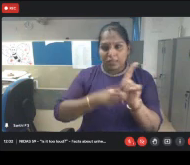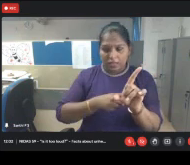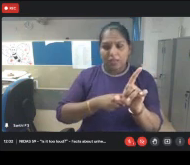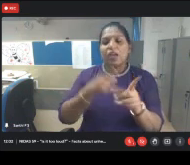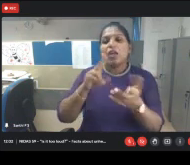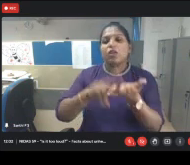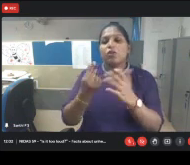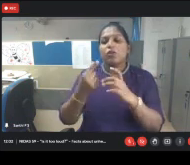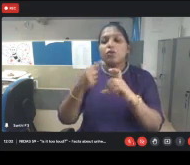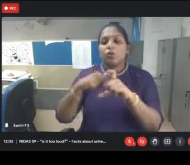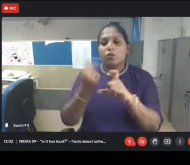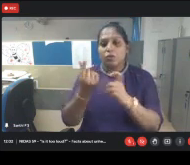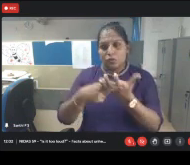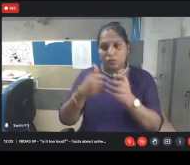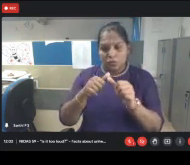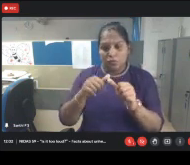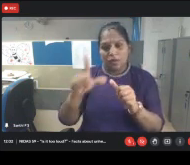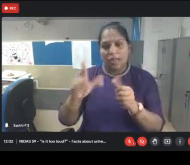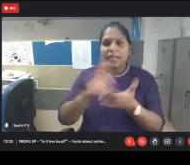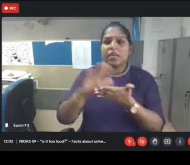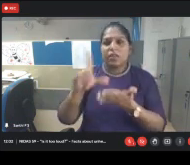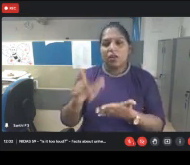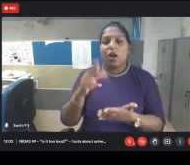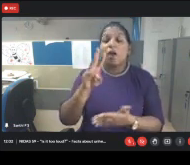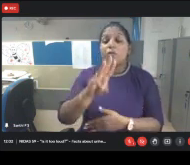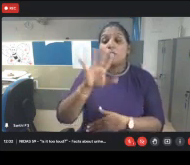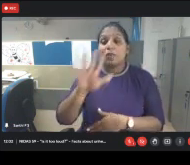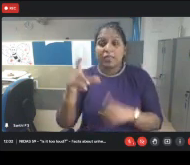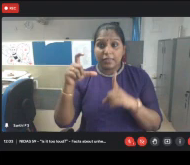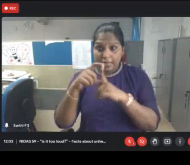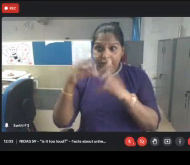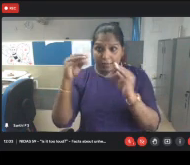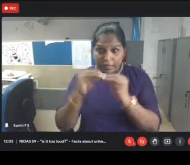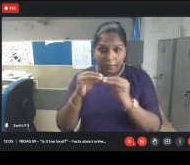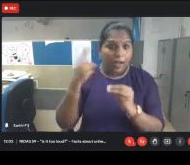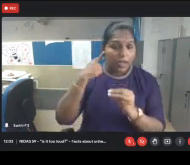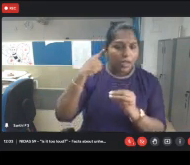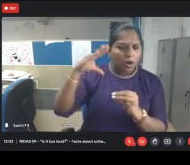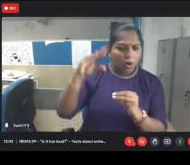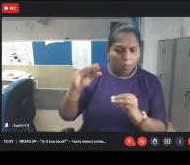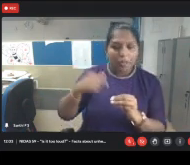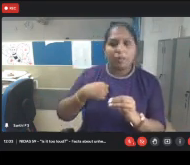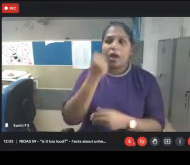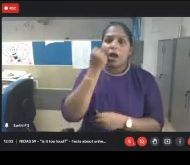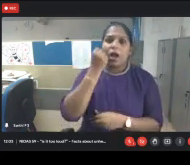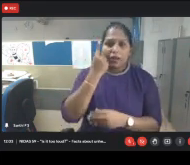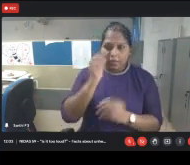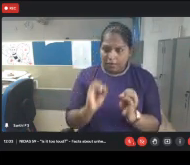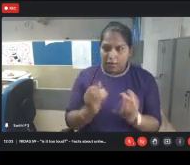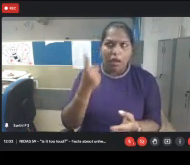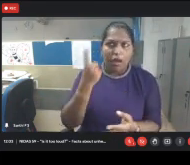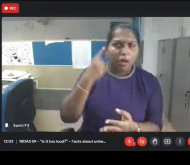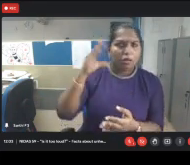വന്നില്ലായിരുന്നു, അത് തനിയെ വന്നാണ്. രണ്ടു വർഷത്തിനിടയ്ക്ക് തനിയെ വന്നാണ്. തനിയെ വന്നതാണ്. അങ്ങനെയെങ്കിൽ സാർ, അത് ഒരു സെൻസറി ന്യൂറൽ